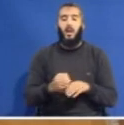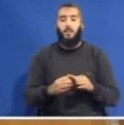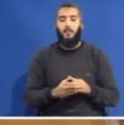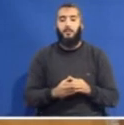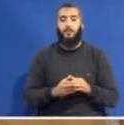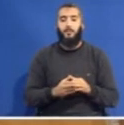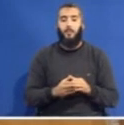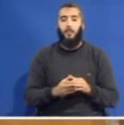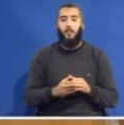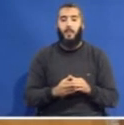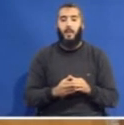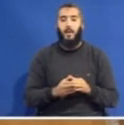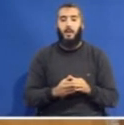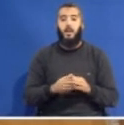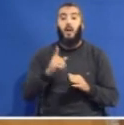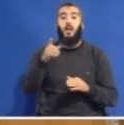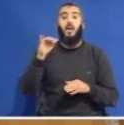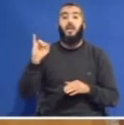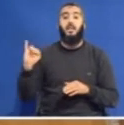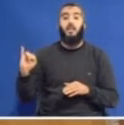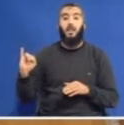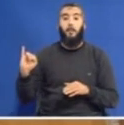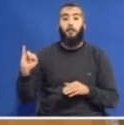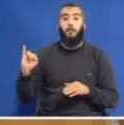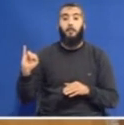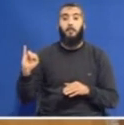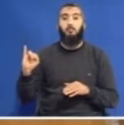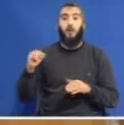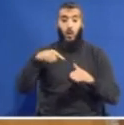المعلوم أن الإسلام كل لا يتجزأ،